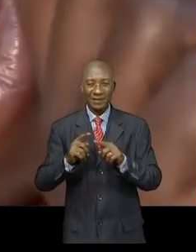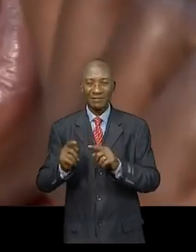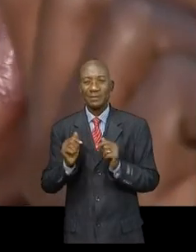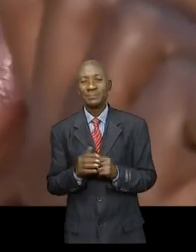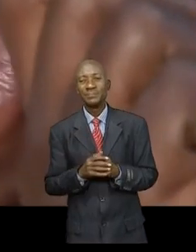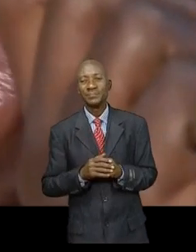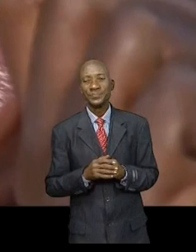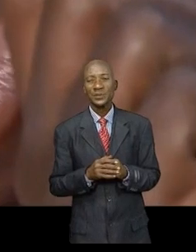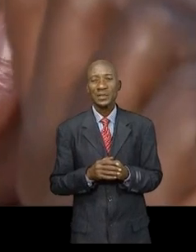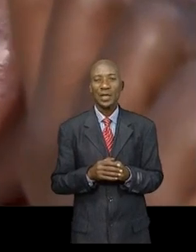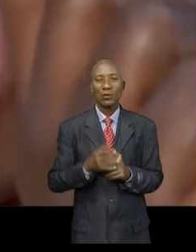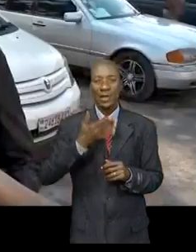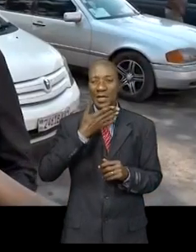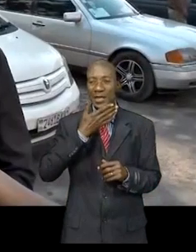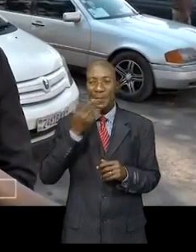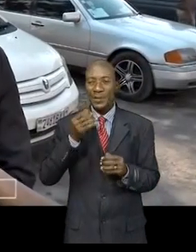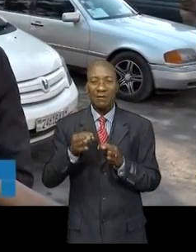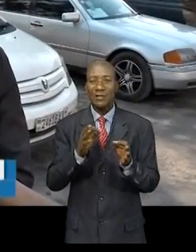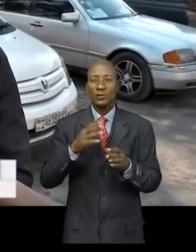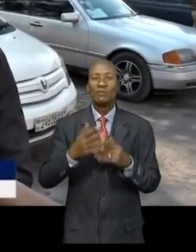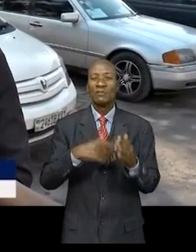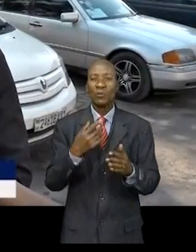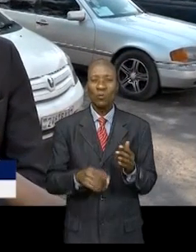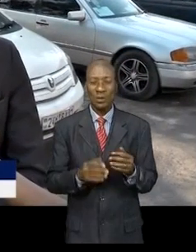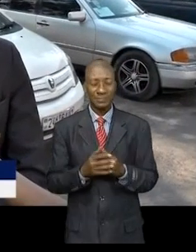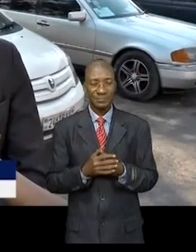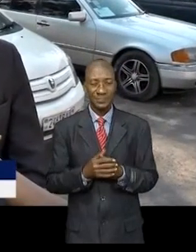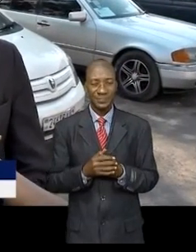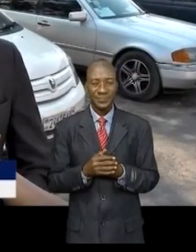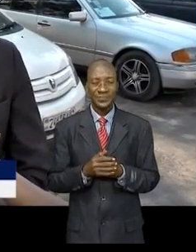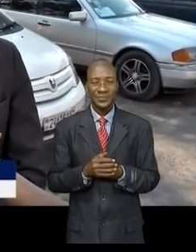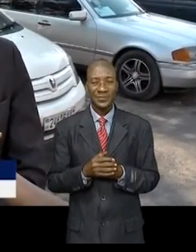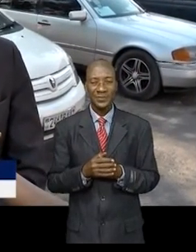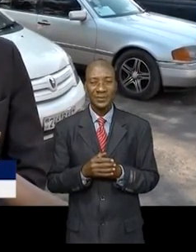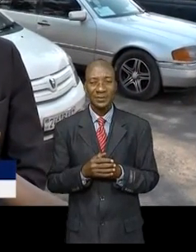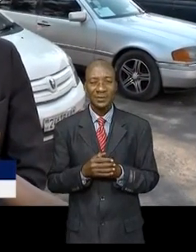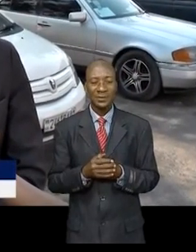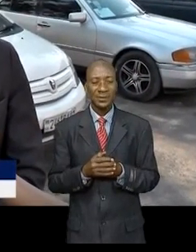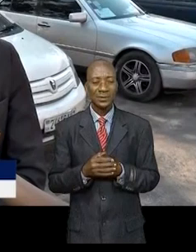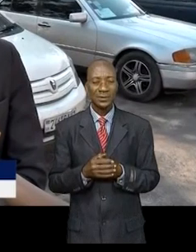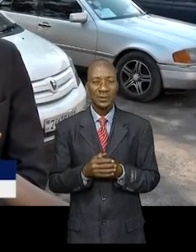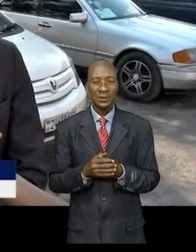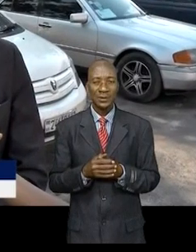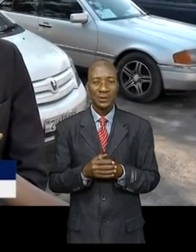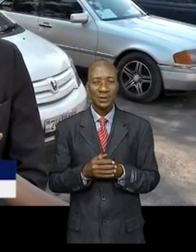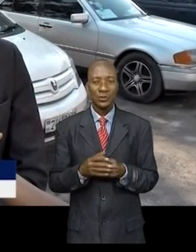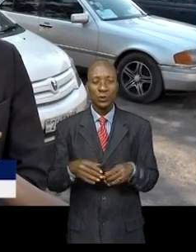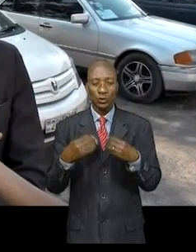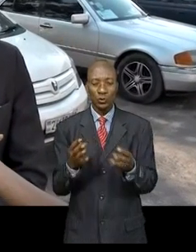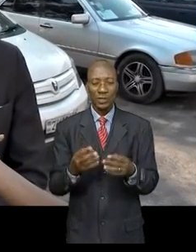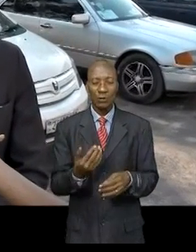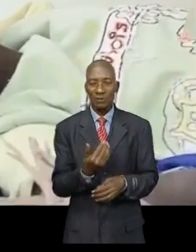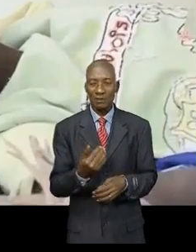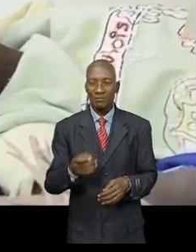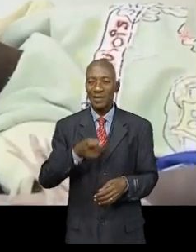de se protéger, c'est couvrir les enfants, également donner aux enfants du thé chaud, le